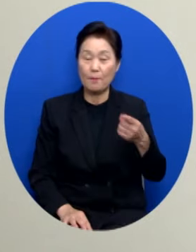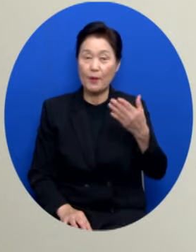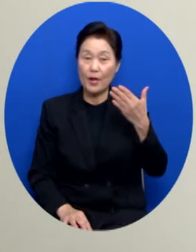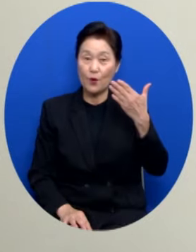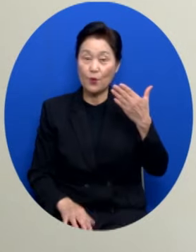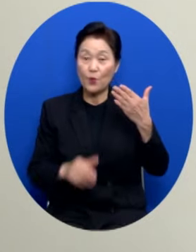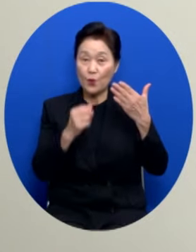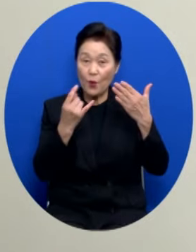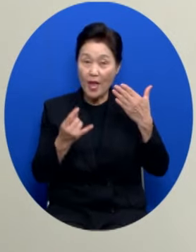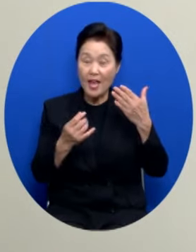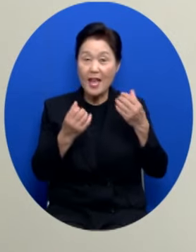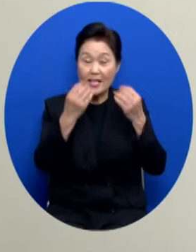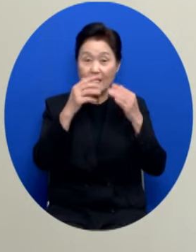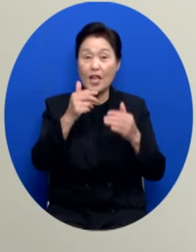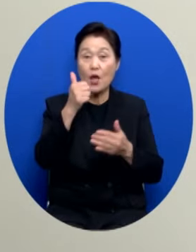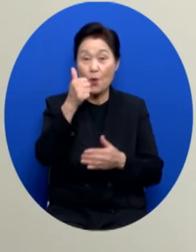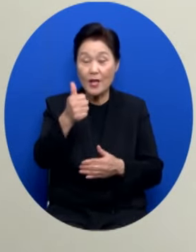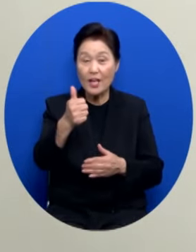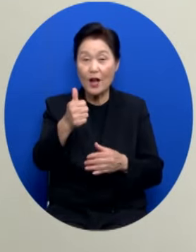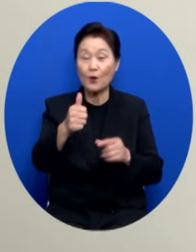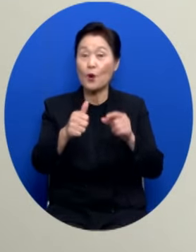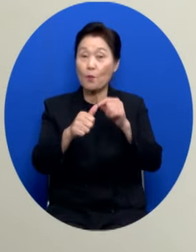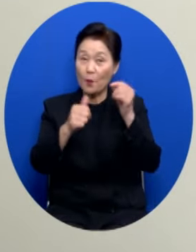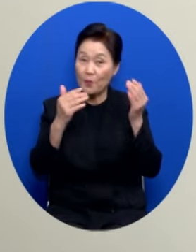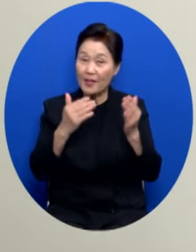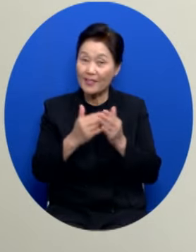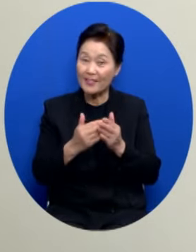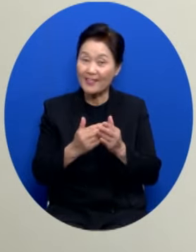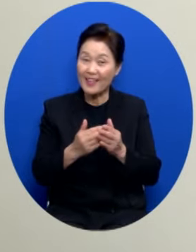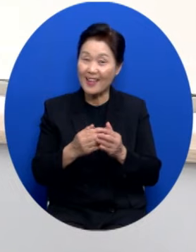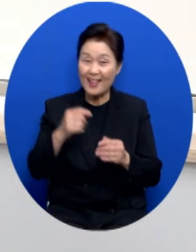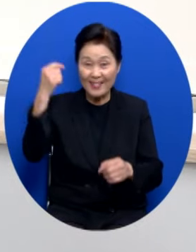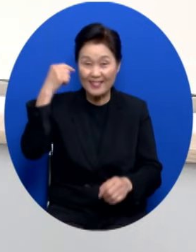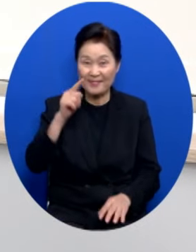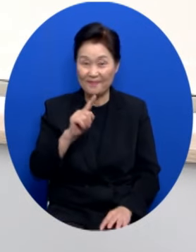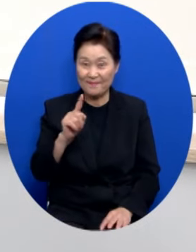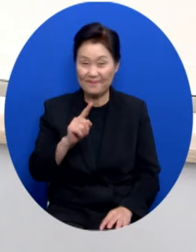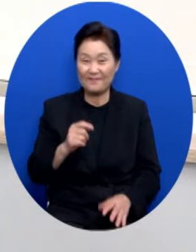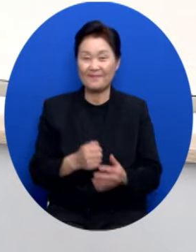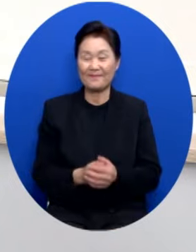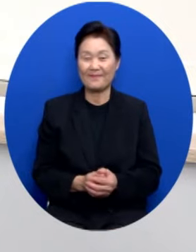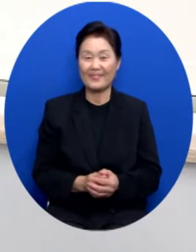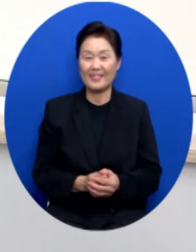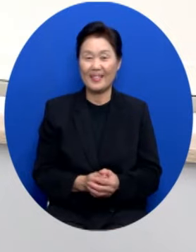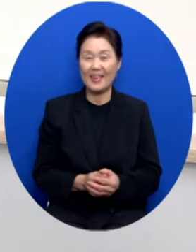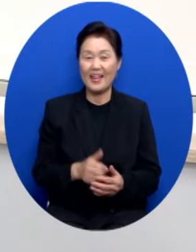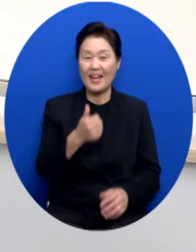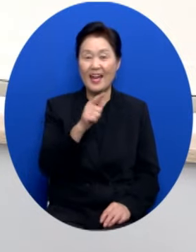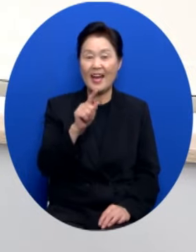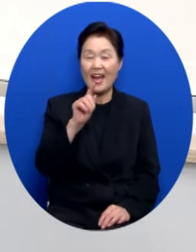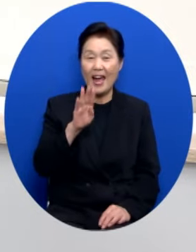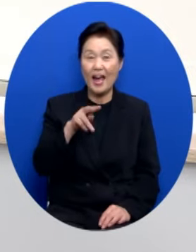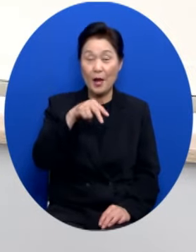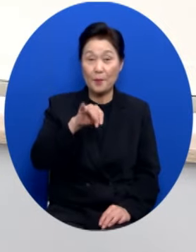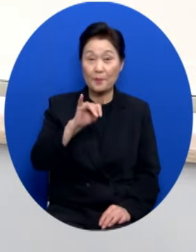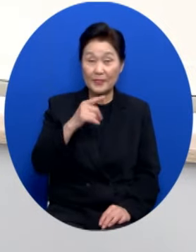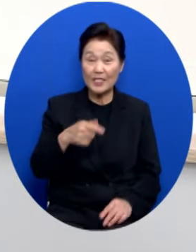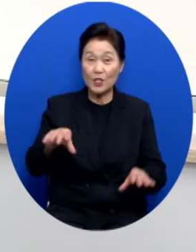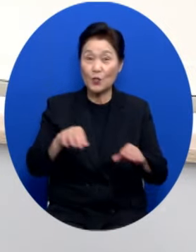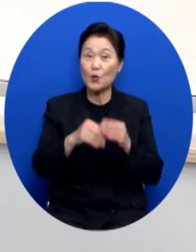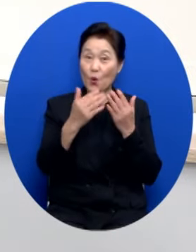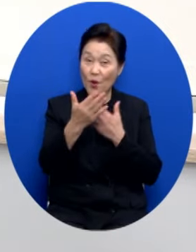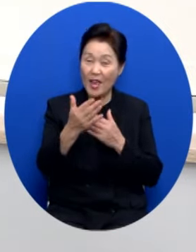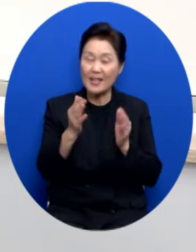제109회기 신임 총회장으로 선출되셨습니다. 먼저 소감부터 한 말씀 해주십시오. 우리의 합신총회를 진히